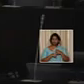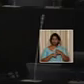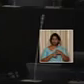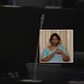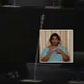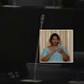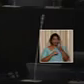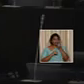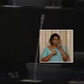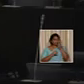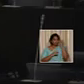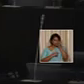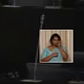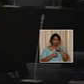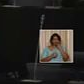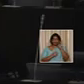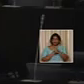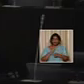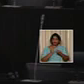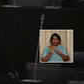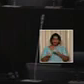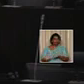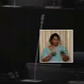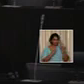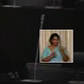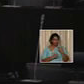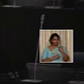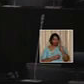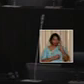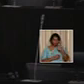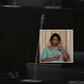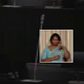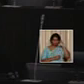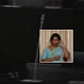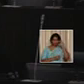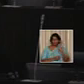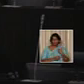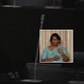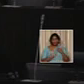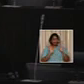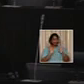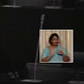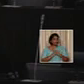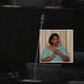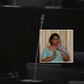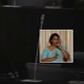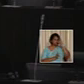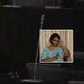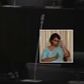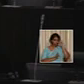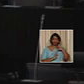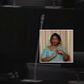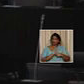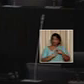सत्व आहार सदह ये गुवीन यमुकर्ण हुदाकार तेरु मरगन तीयन नमद गर कथानायक तुमने